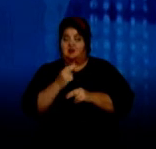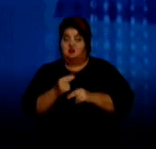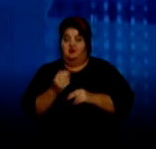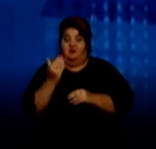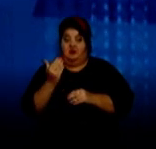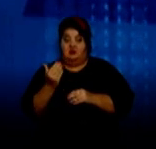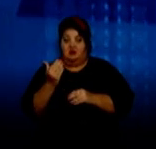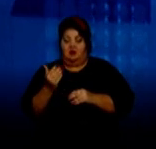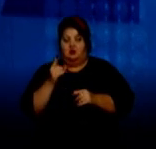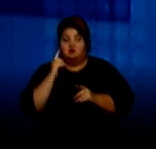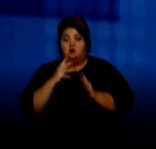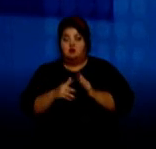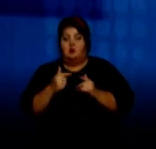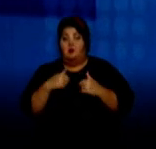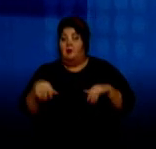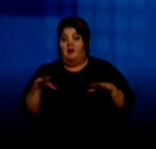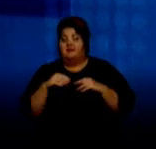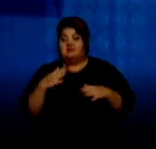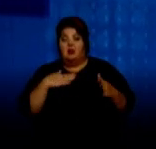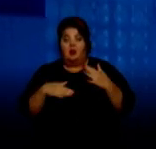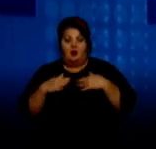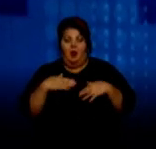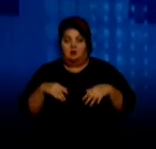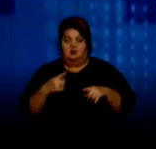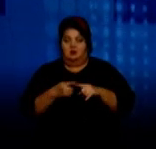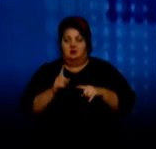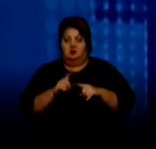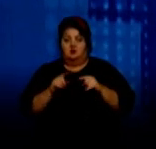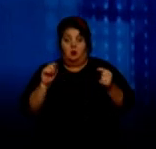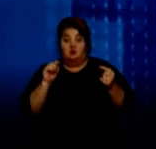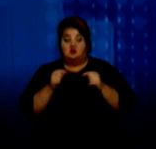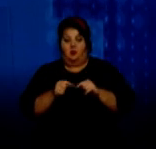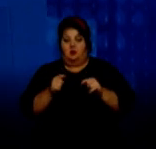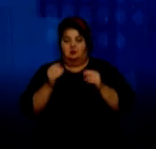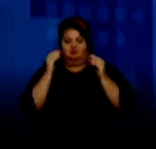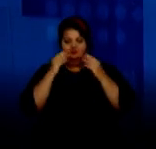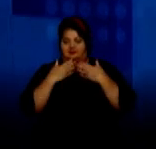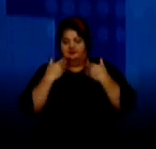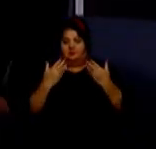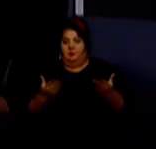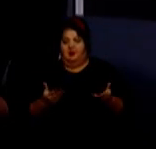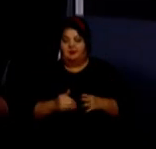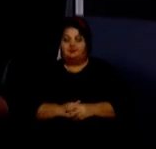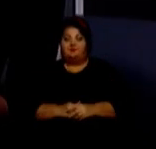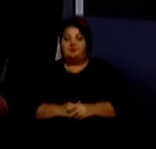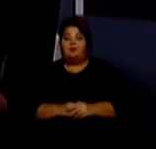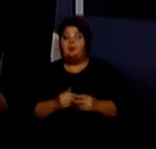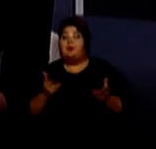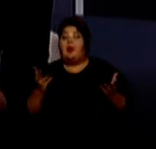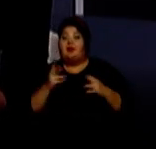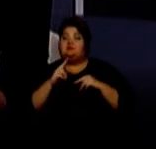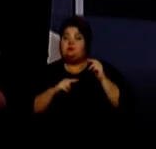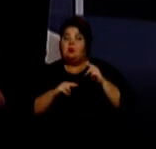то зрозуміло, що ми всі дуже раді цьому і суперечити тут уже немає сенсу. Які споруди